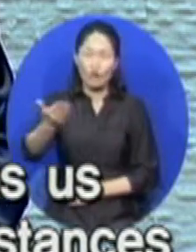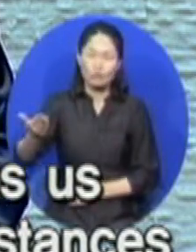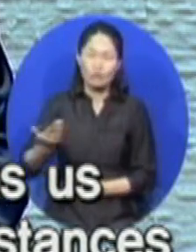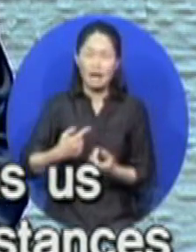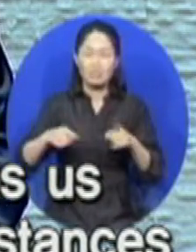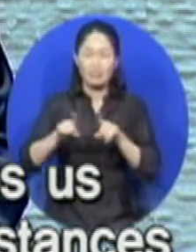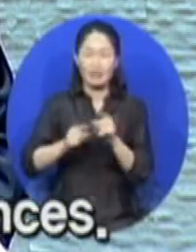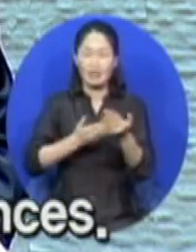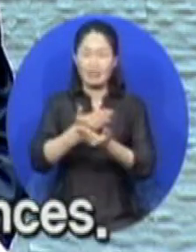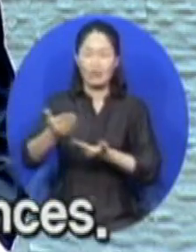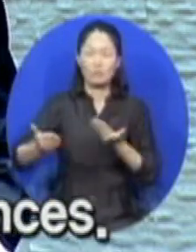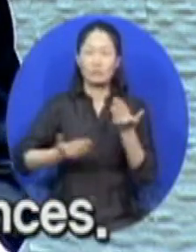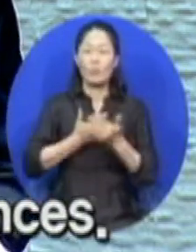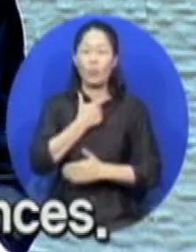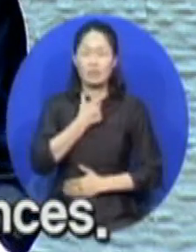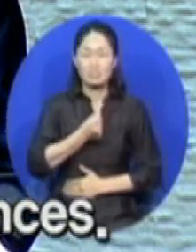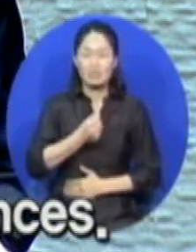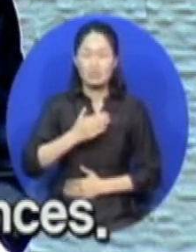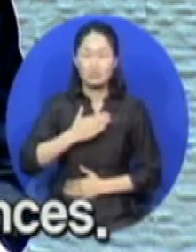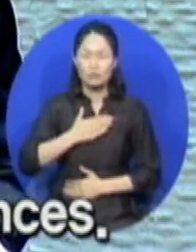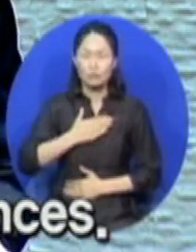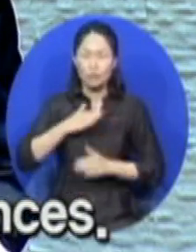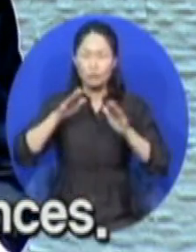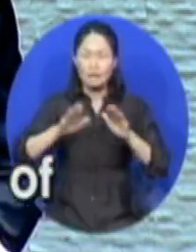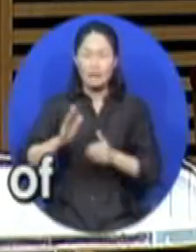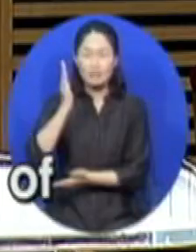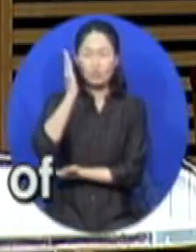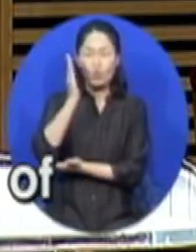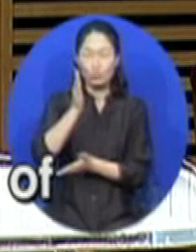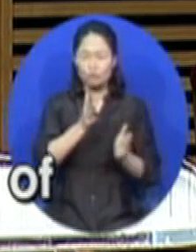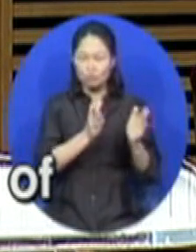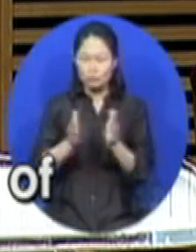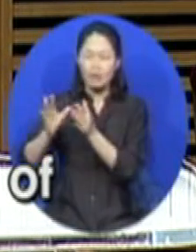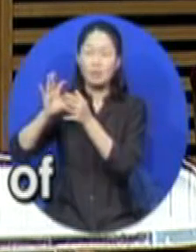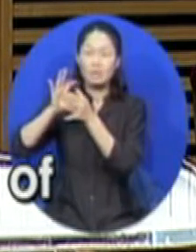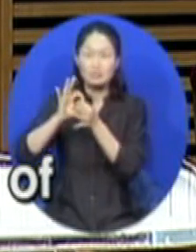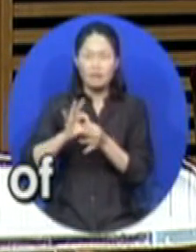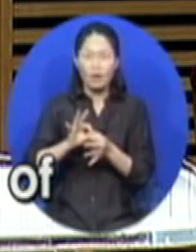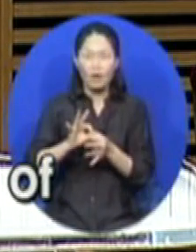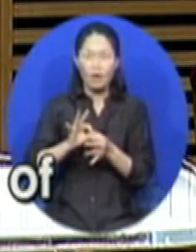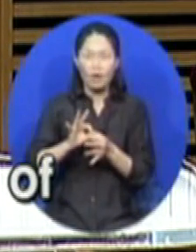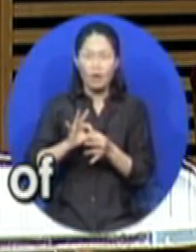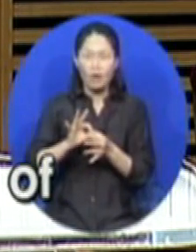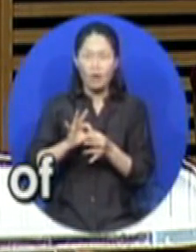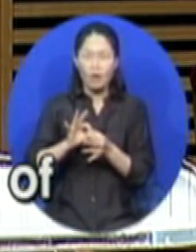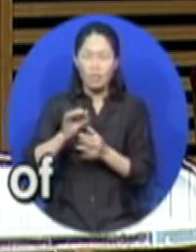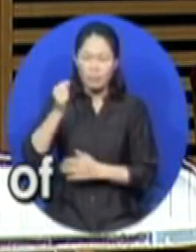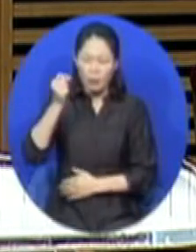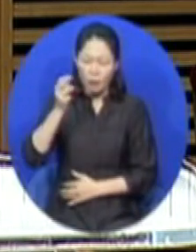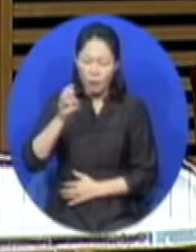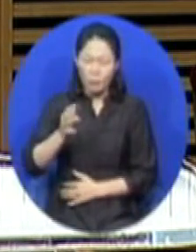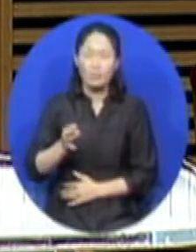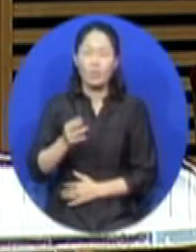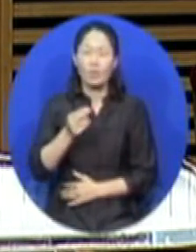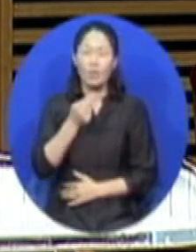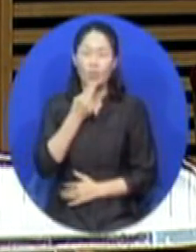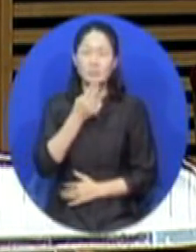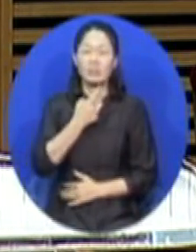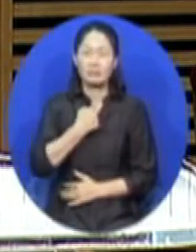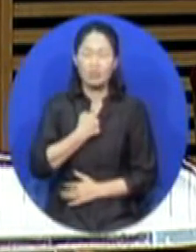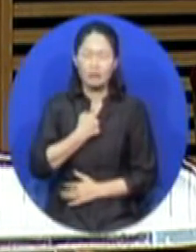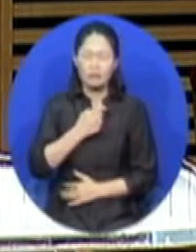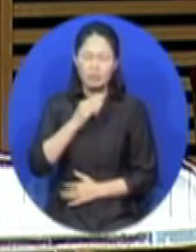싶습니다 전 오늘 설교 준비하면서 그렇게 몇 번 있지 않았던 그런 애 청한 눈물을